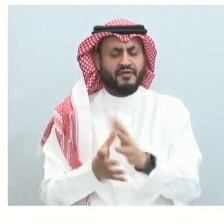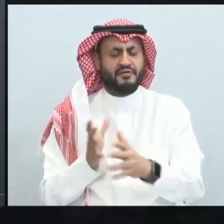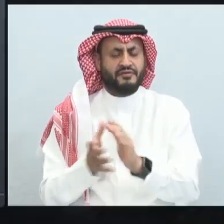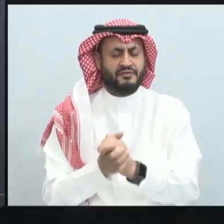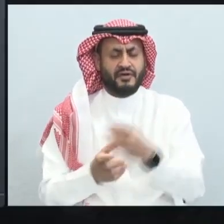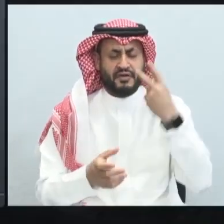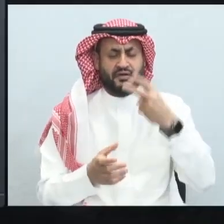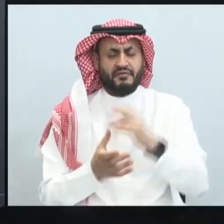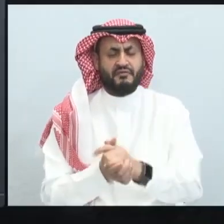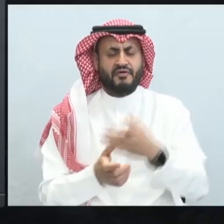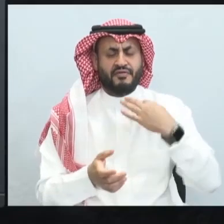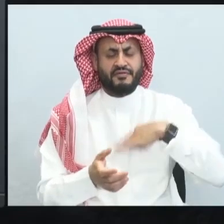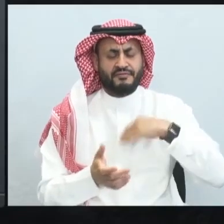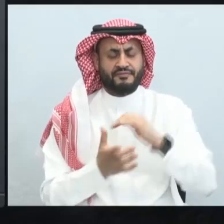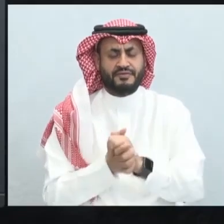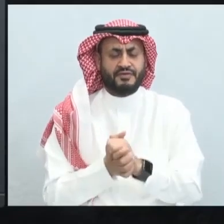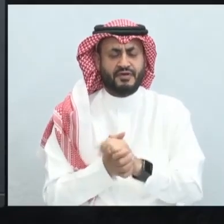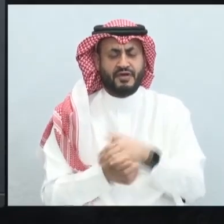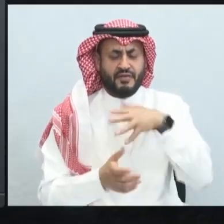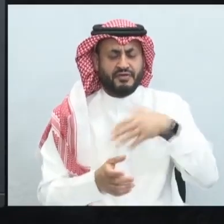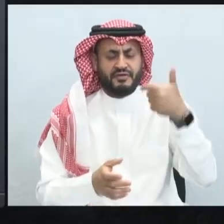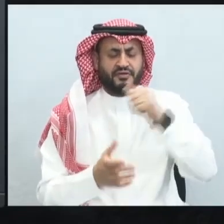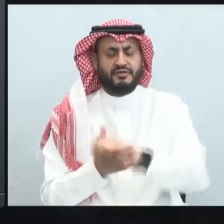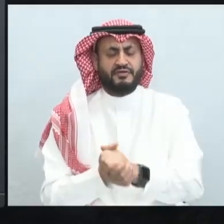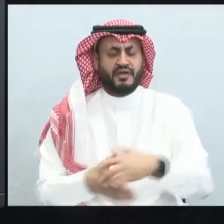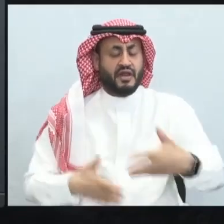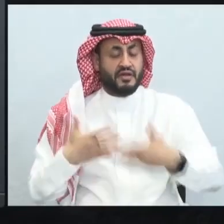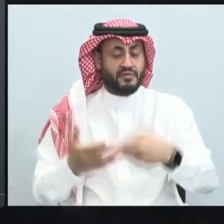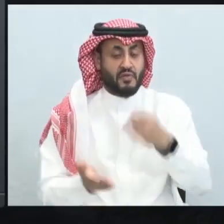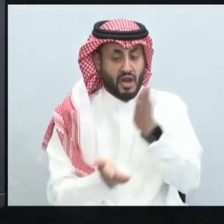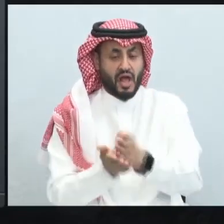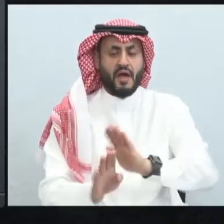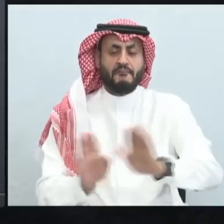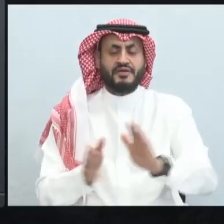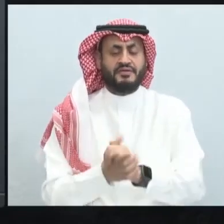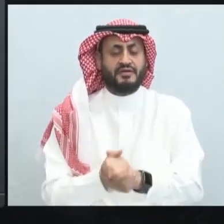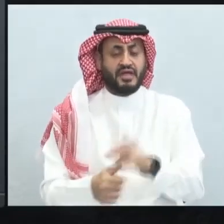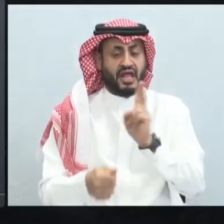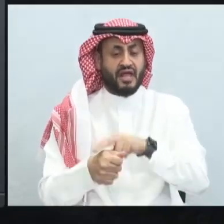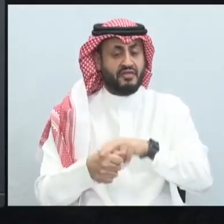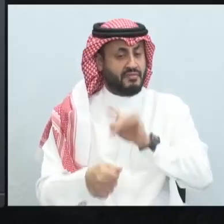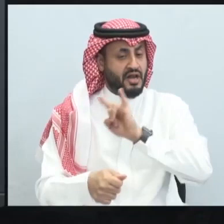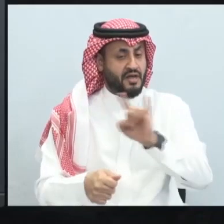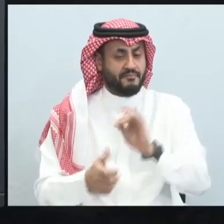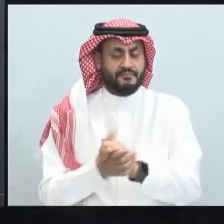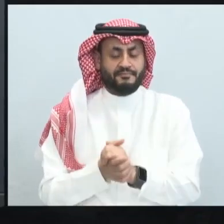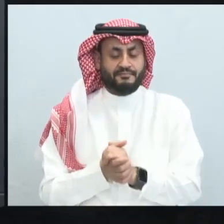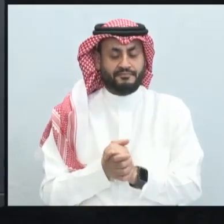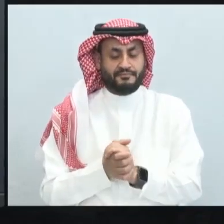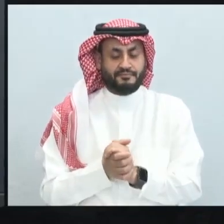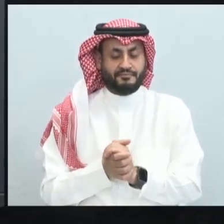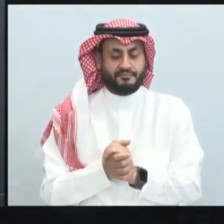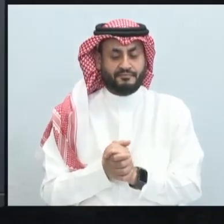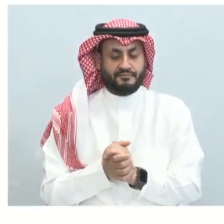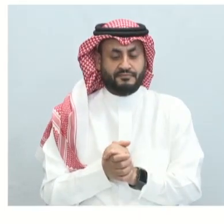من فوائده ان النبي صلى الله عليه وسلم لا يمازح الا ب كل حق لا يمازح ولا يقول الا حقا صلى الله